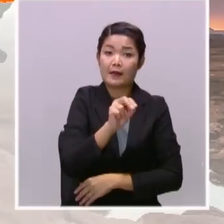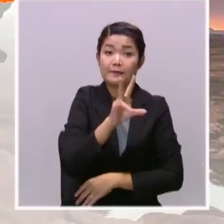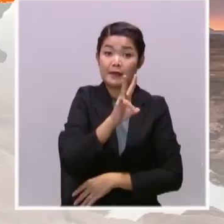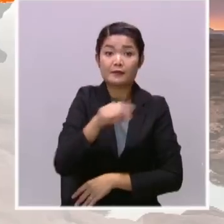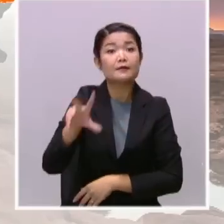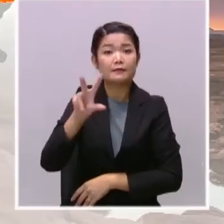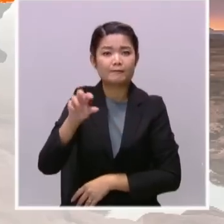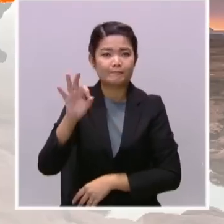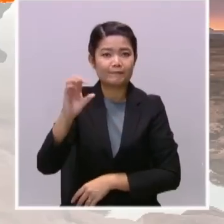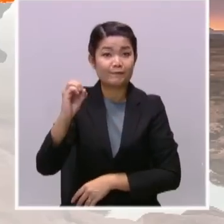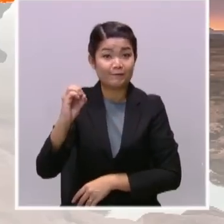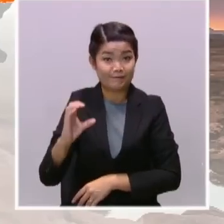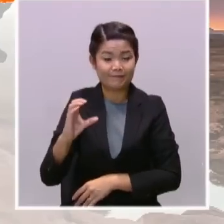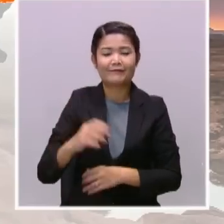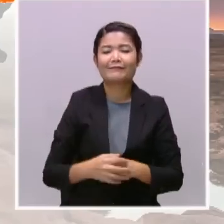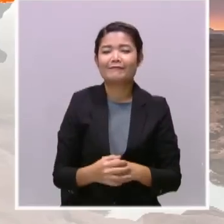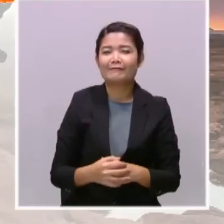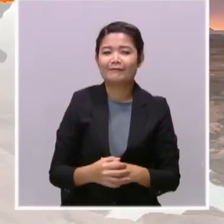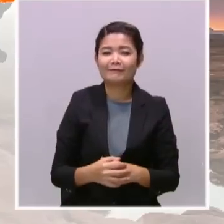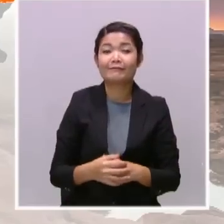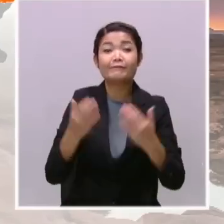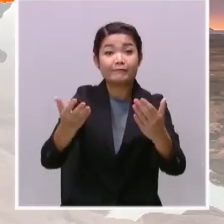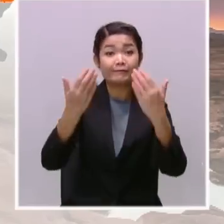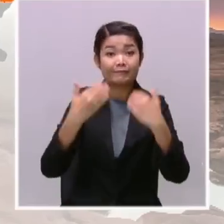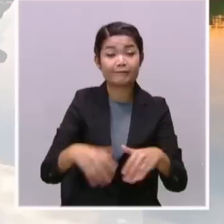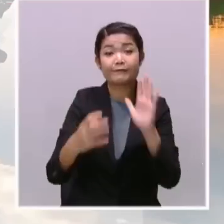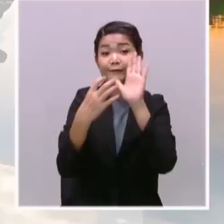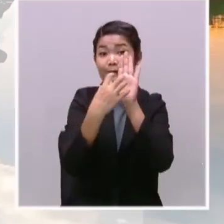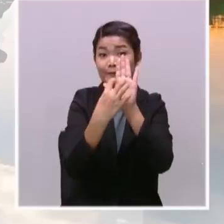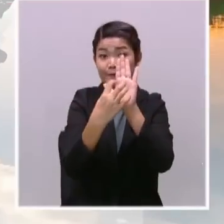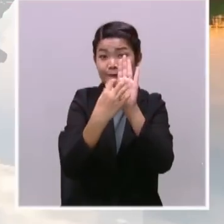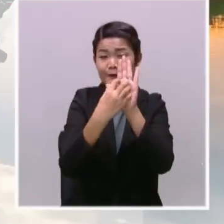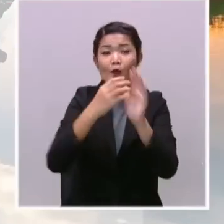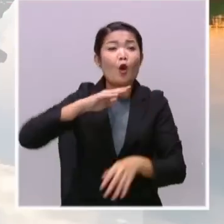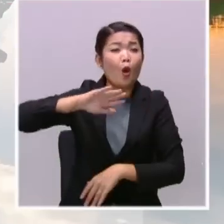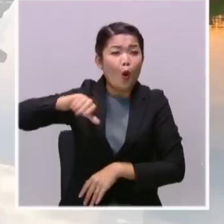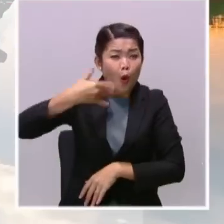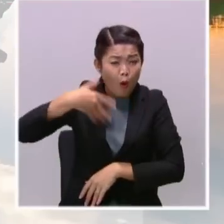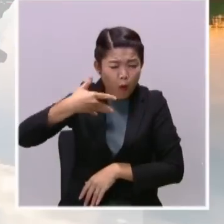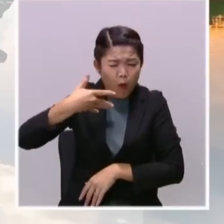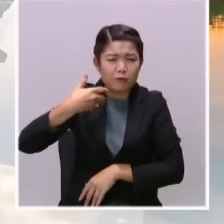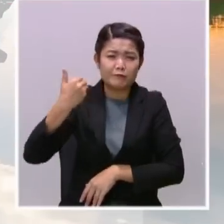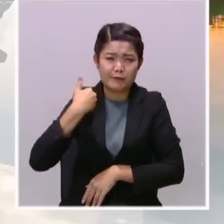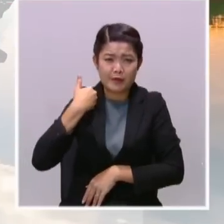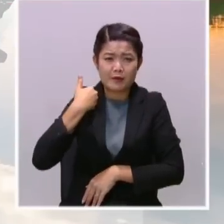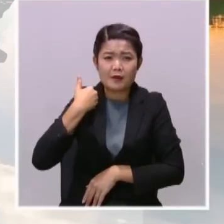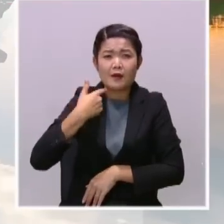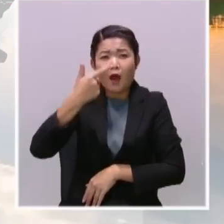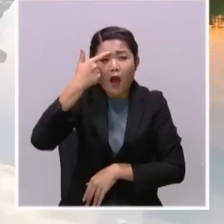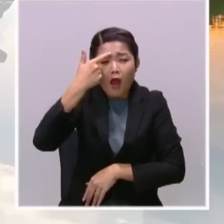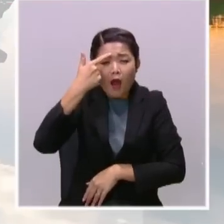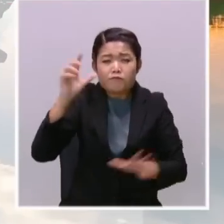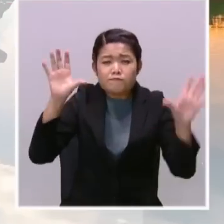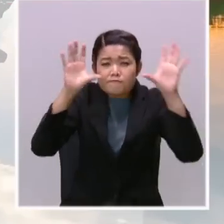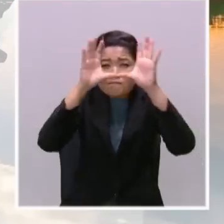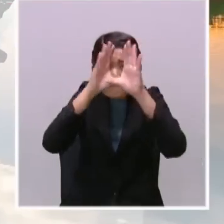39 องศาเซลเซีสสวนในพนที่พักลางมีอากาศร้อนถึงร้อนจาดมีฟ้าหลัวในตอนกลาง